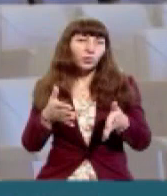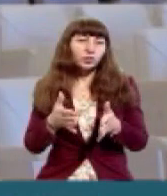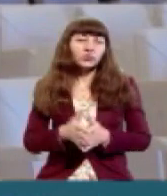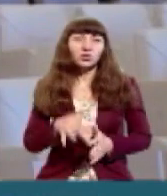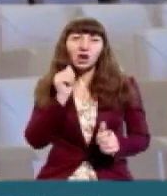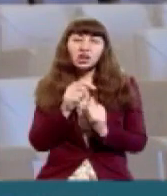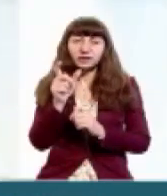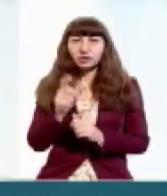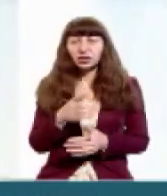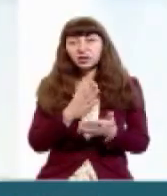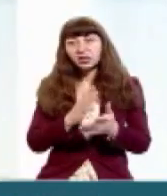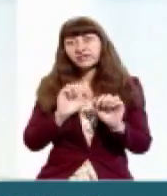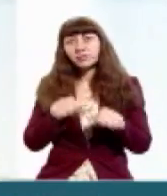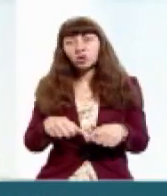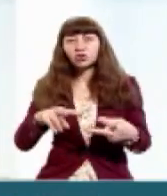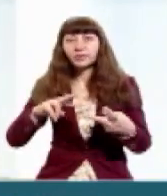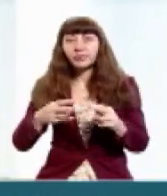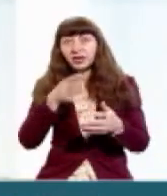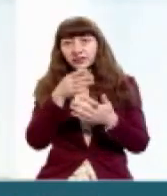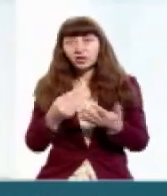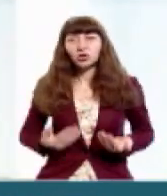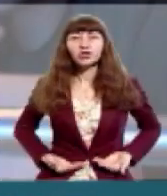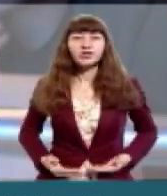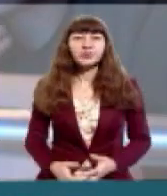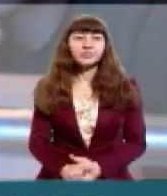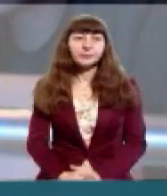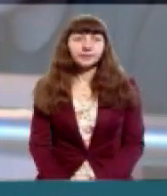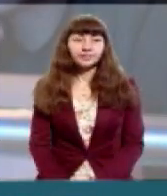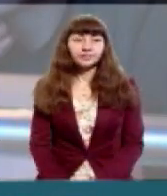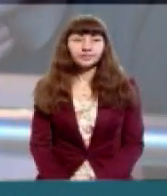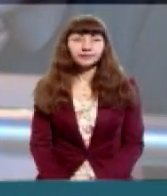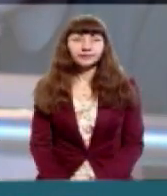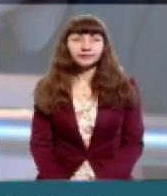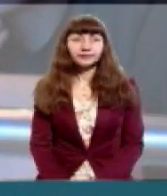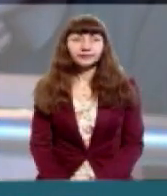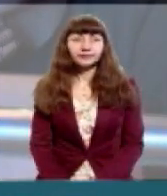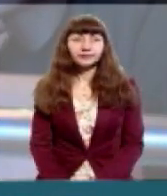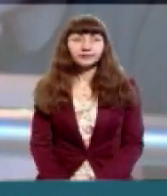Әр сотталушы өз өмірін өзгертуге мүмкіндіктері бар. Шерхан Нұрханұлы, Әлібек Сұлтанов, Қостанай телеарнасы.